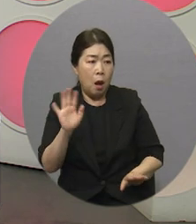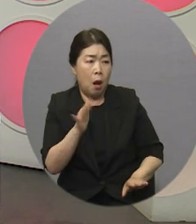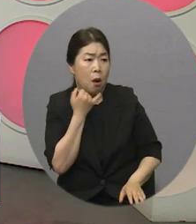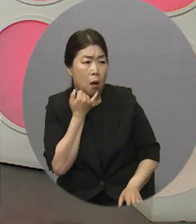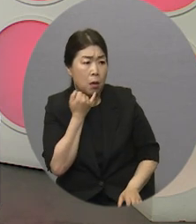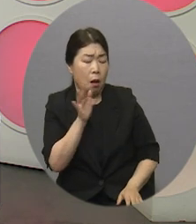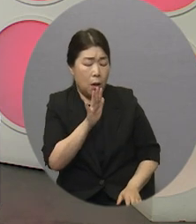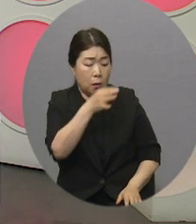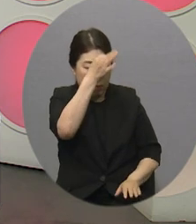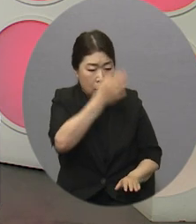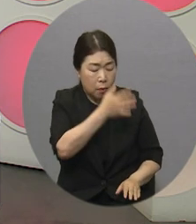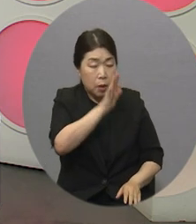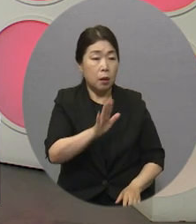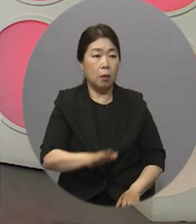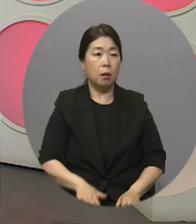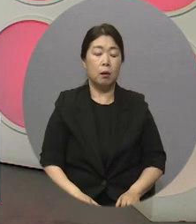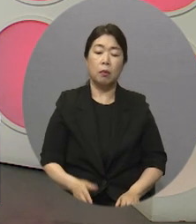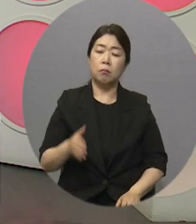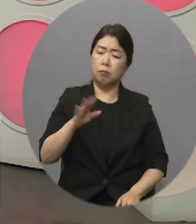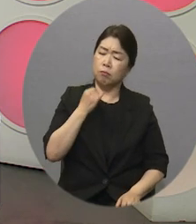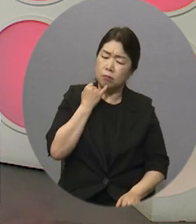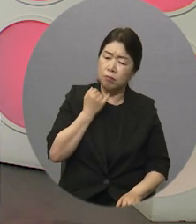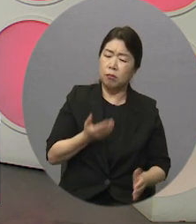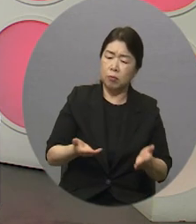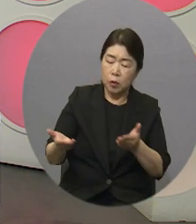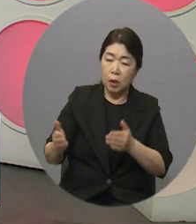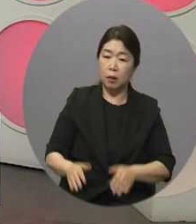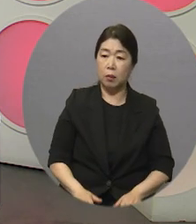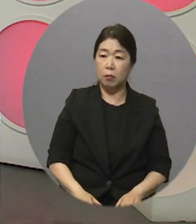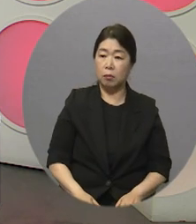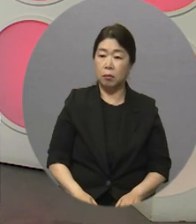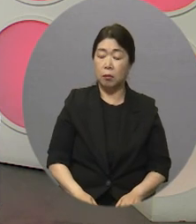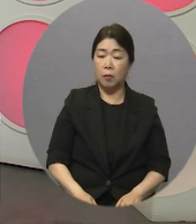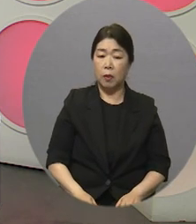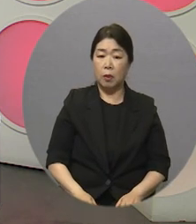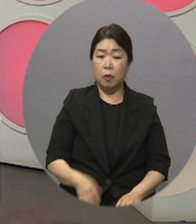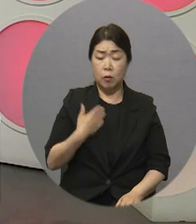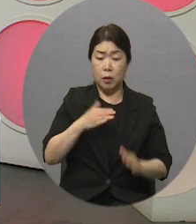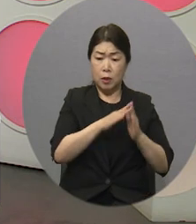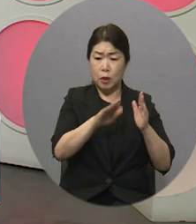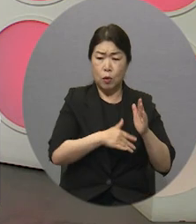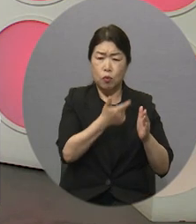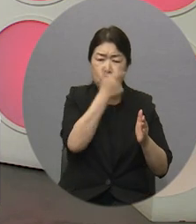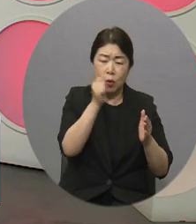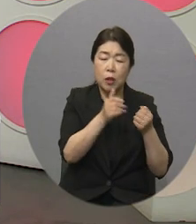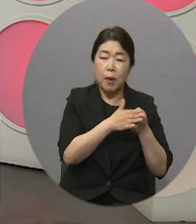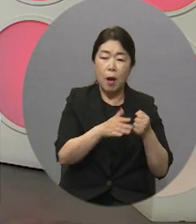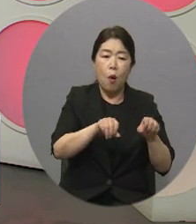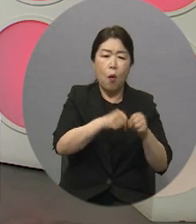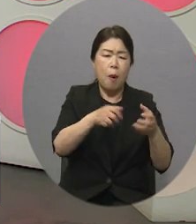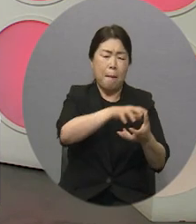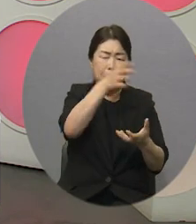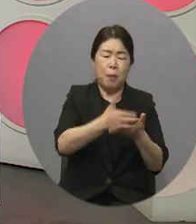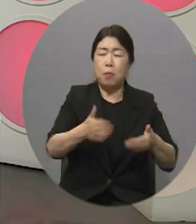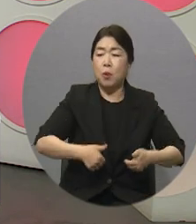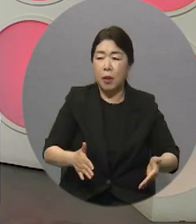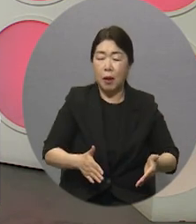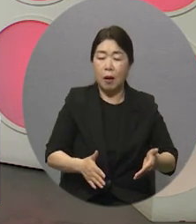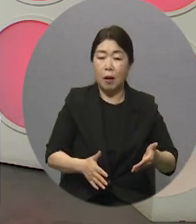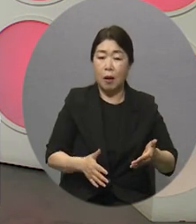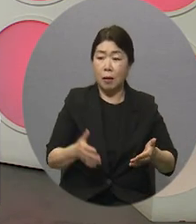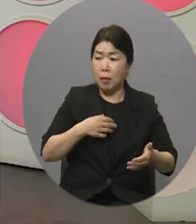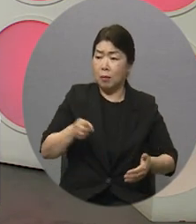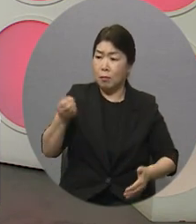아주 역력했습니다. 우린 식구가 적어서 이걸로도 충분해요 라고 답하며 얼른